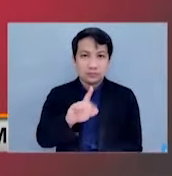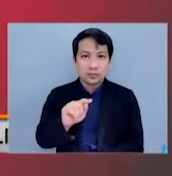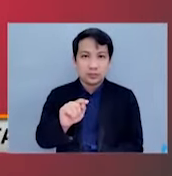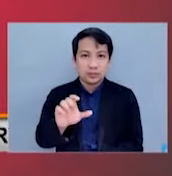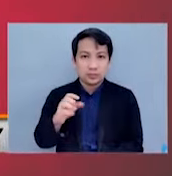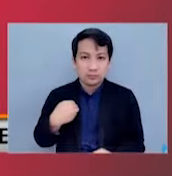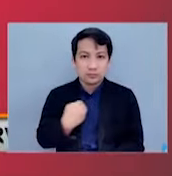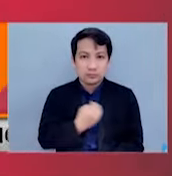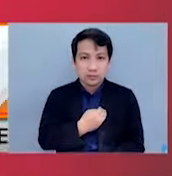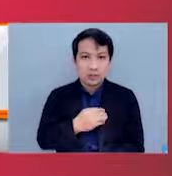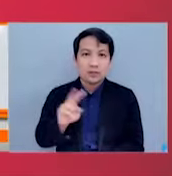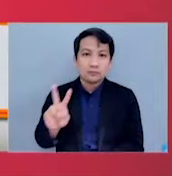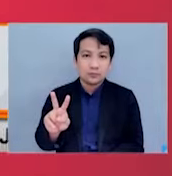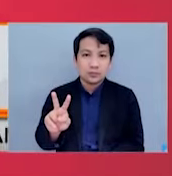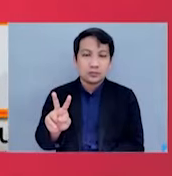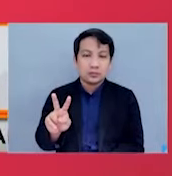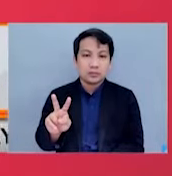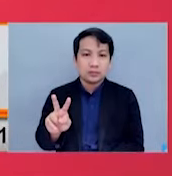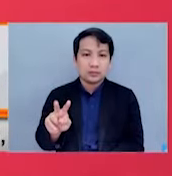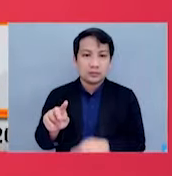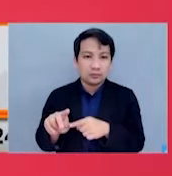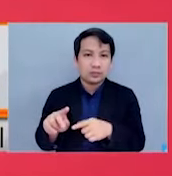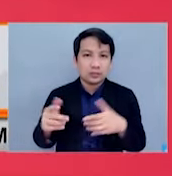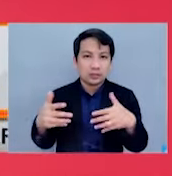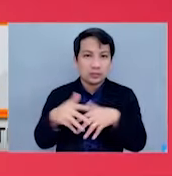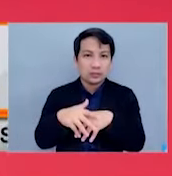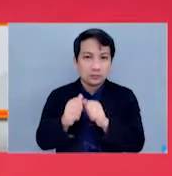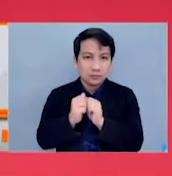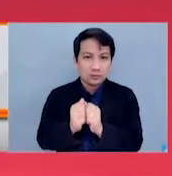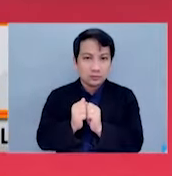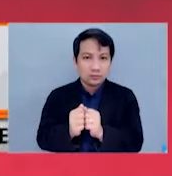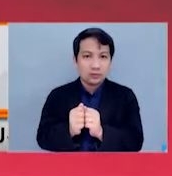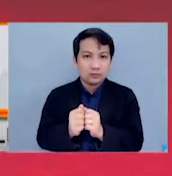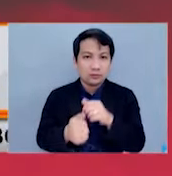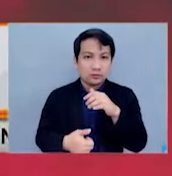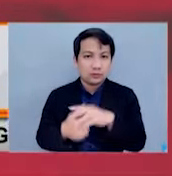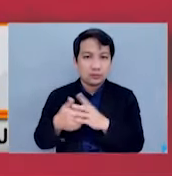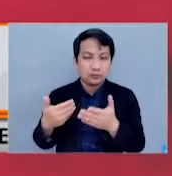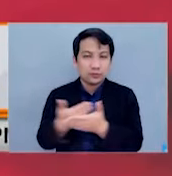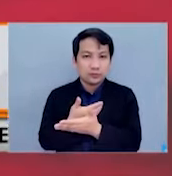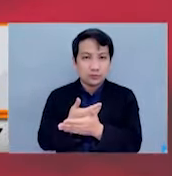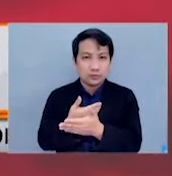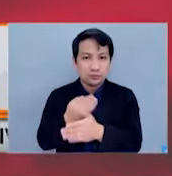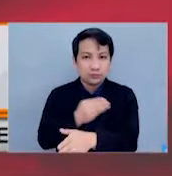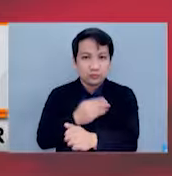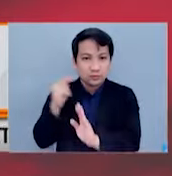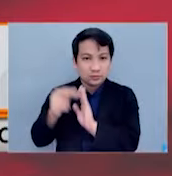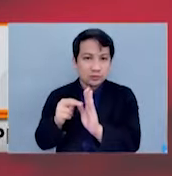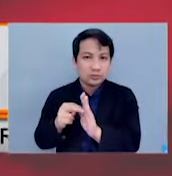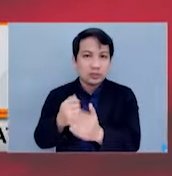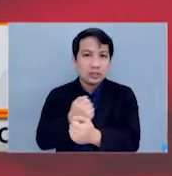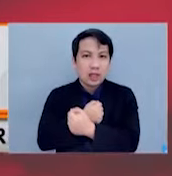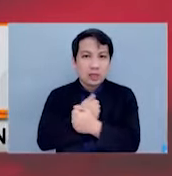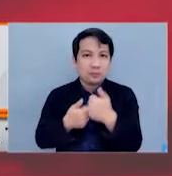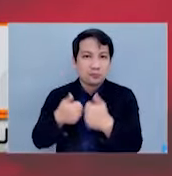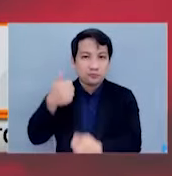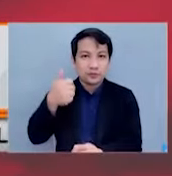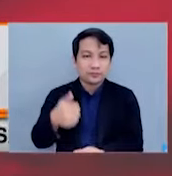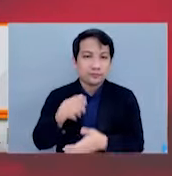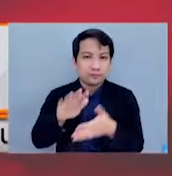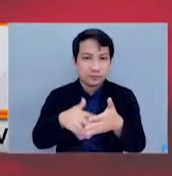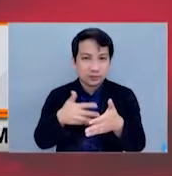V. Sinasabing si V ang makakatambal ni IU sa ilalabas niyang music video ng Love Wins.